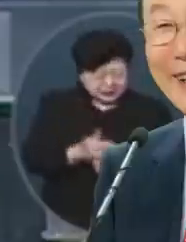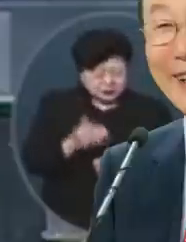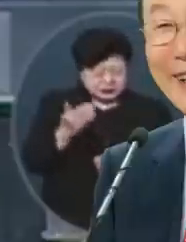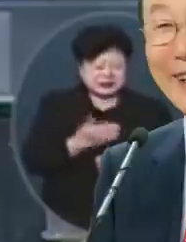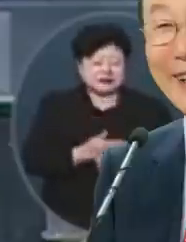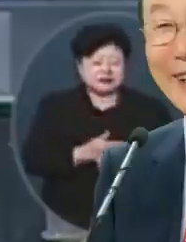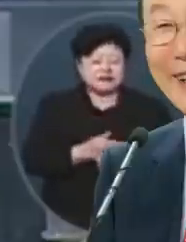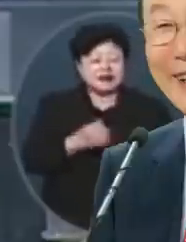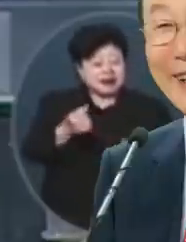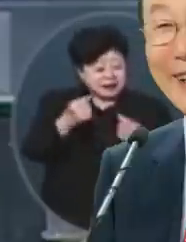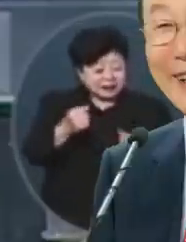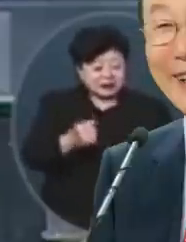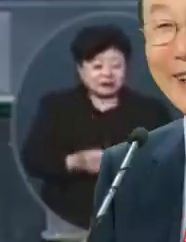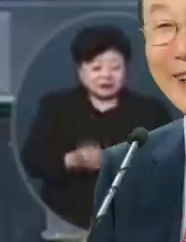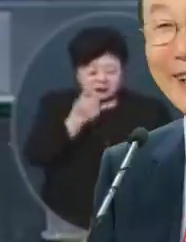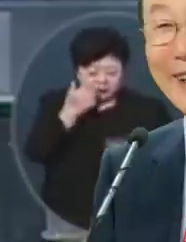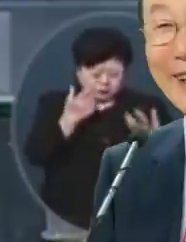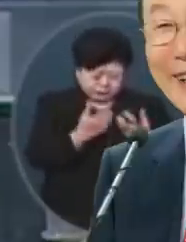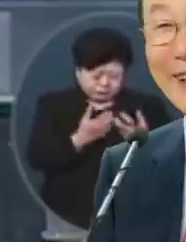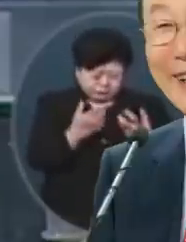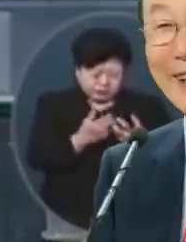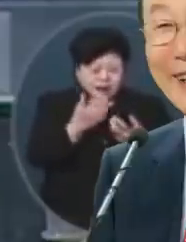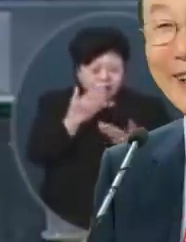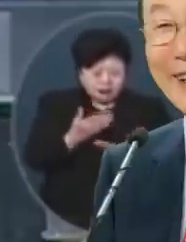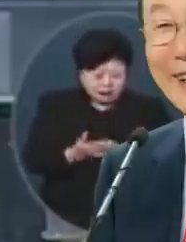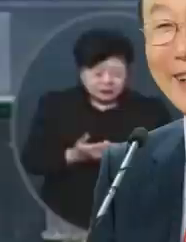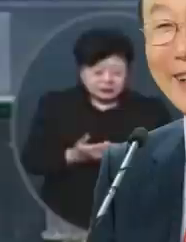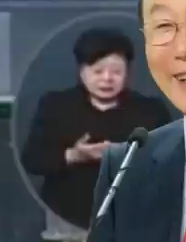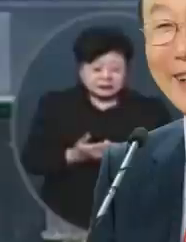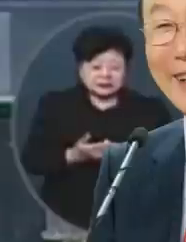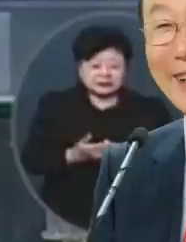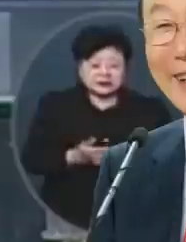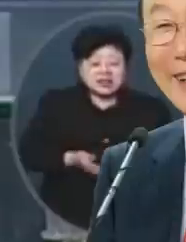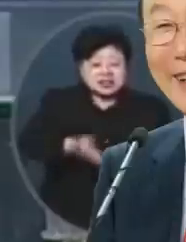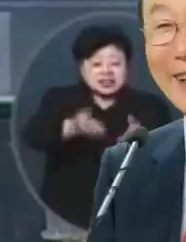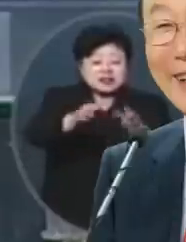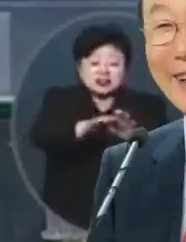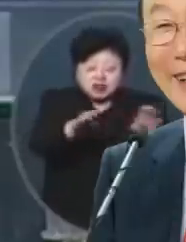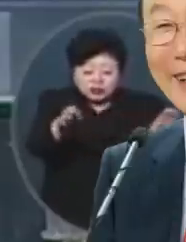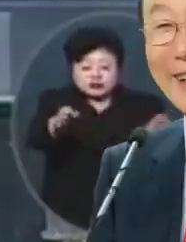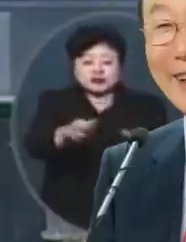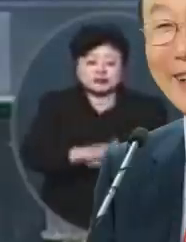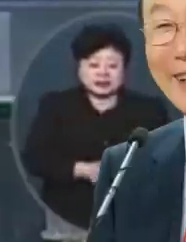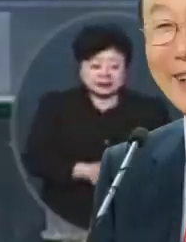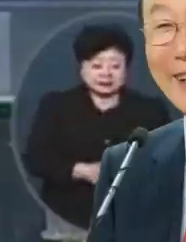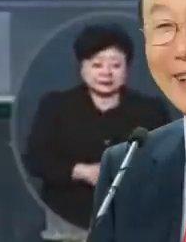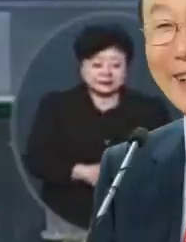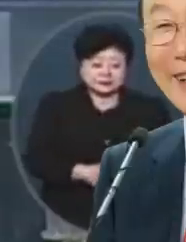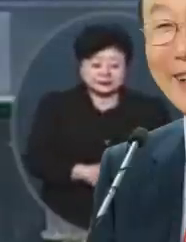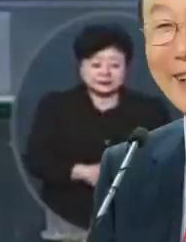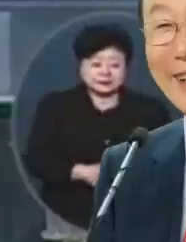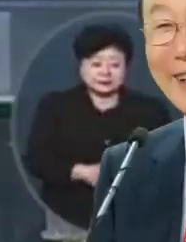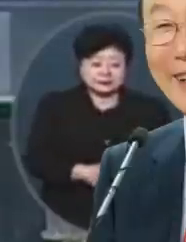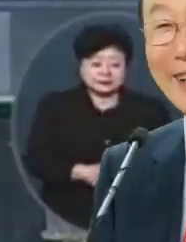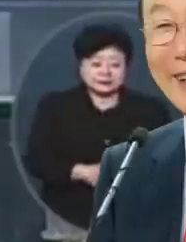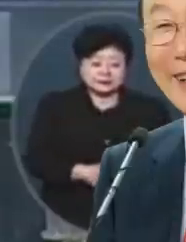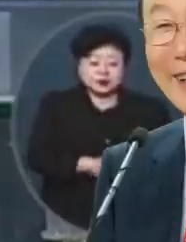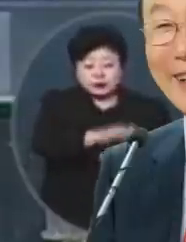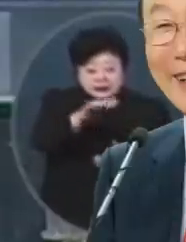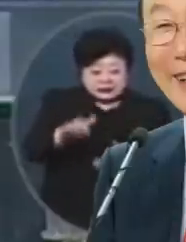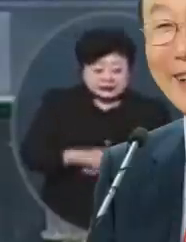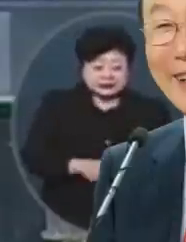범사에 잘됨에 강건하고 생명을 얻되 풍성하게 얻는 길을 열어주시는 것입니다.